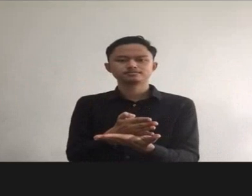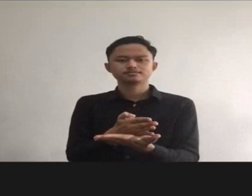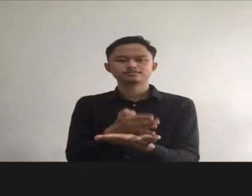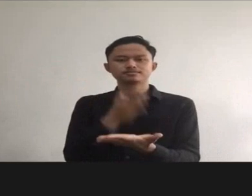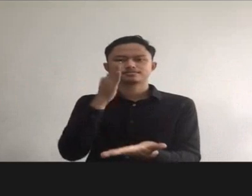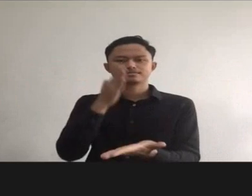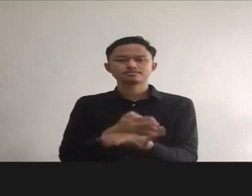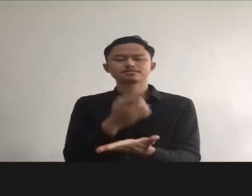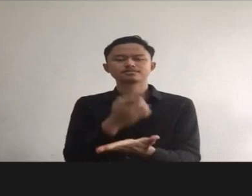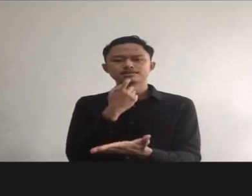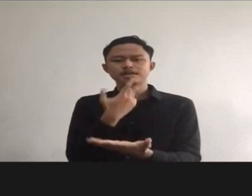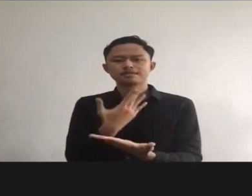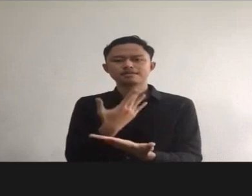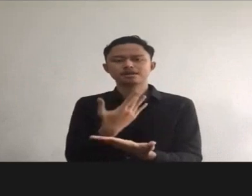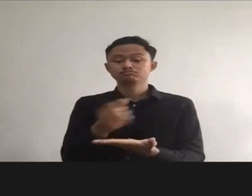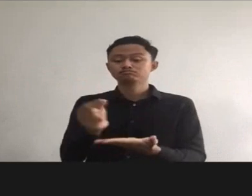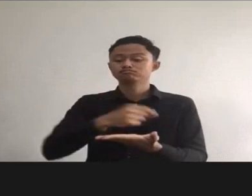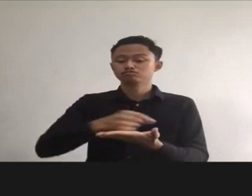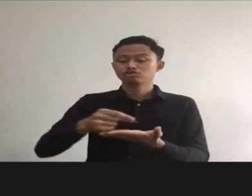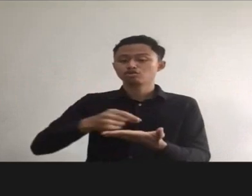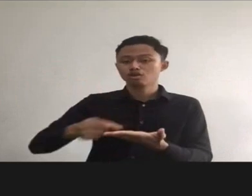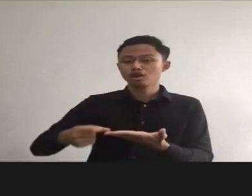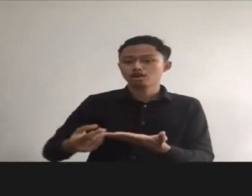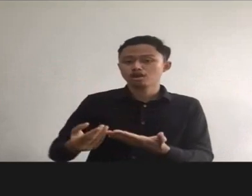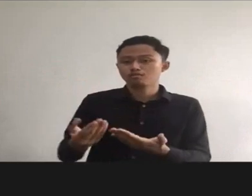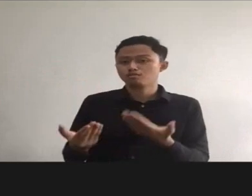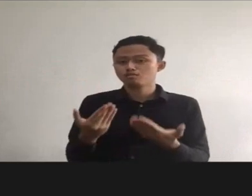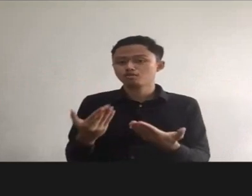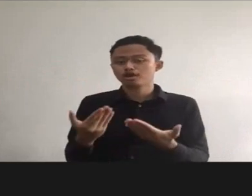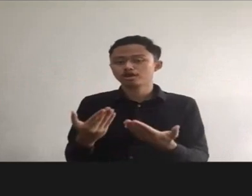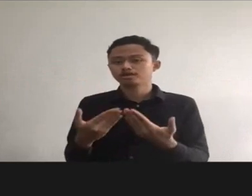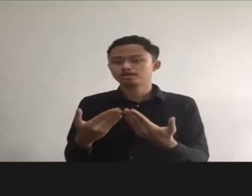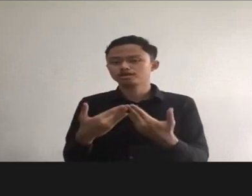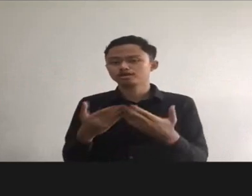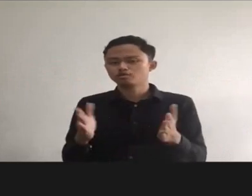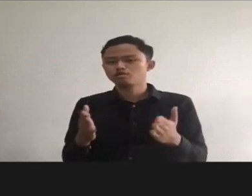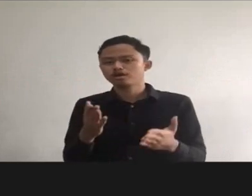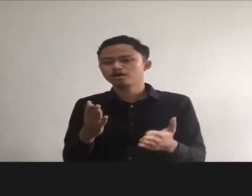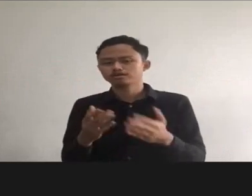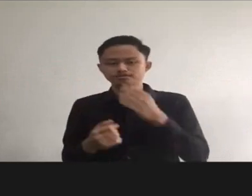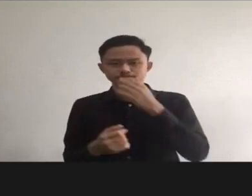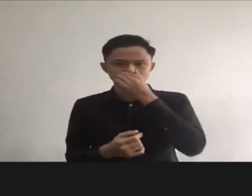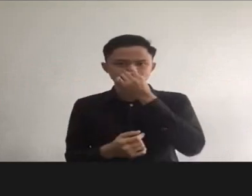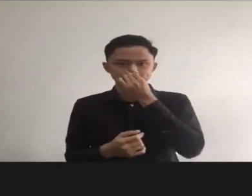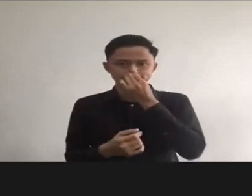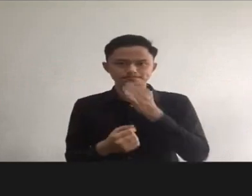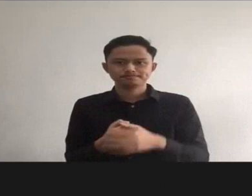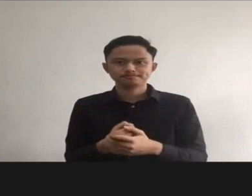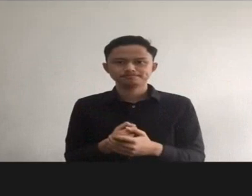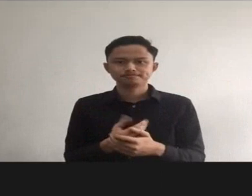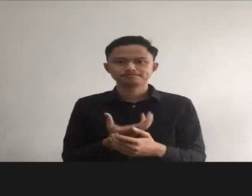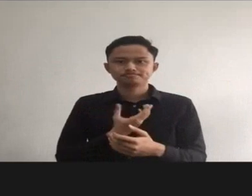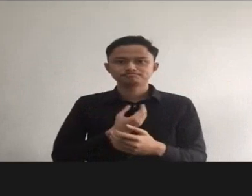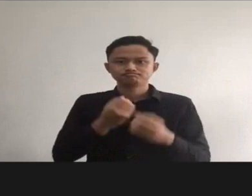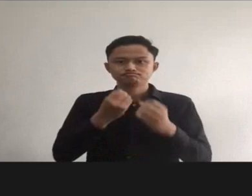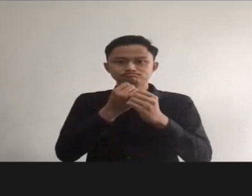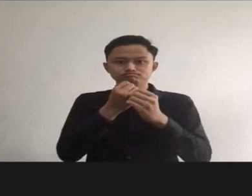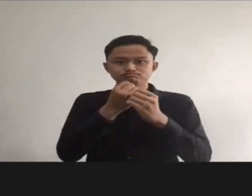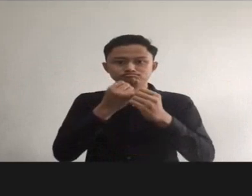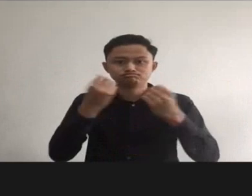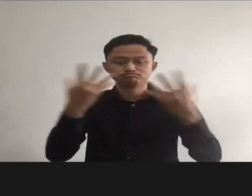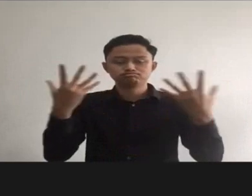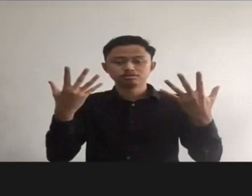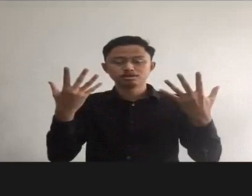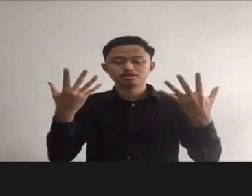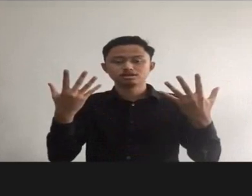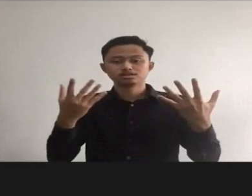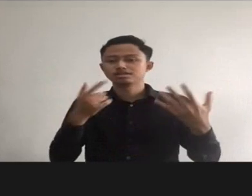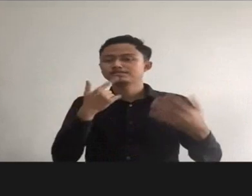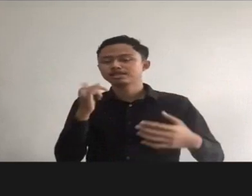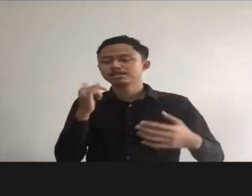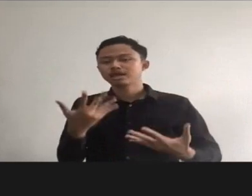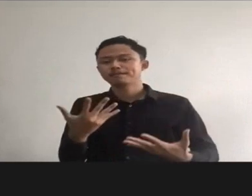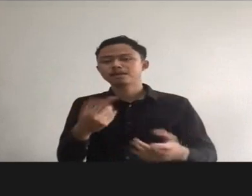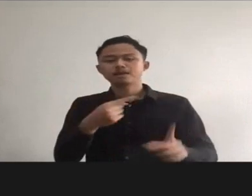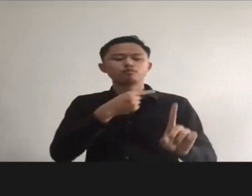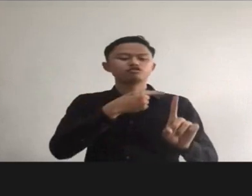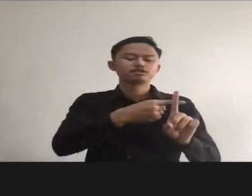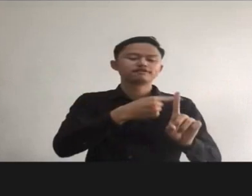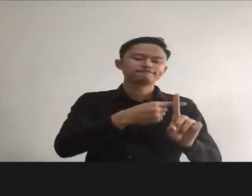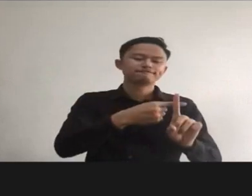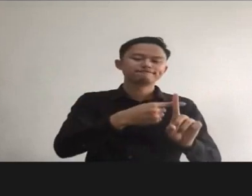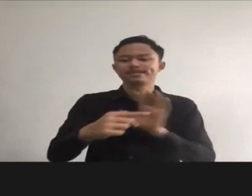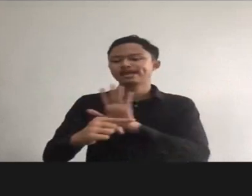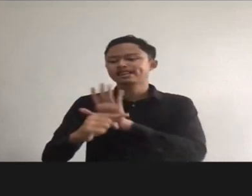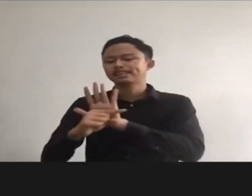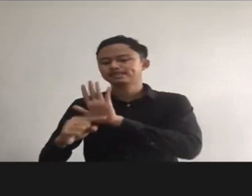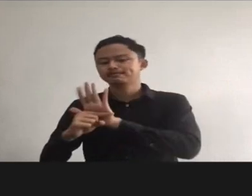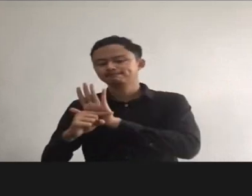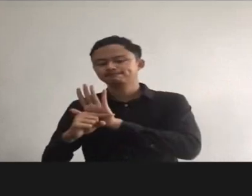sekolah mungkin akan dimulai pada 2021. Baik, untuk lebih jelasnya apa dan bagaimana positif negatifnya